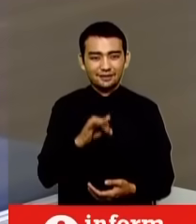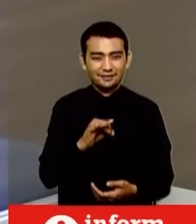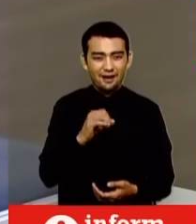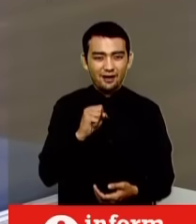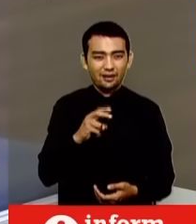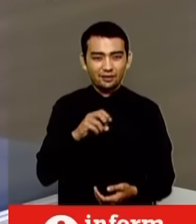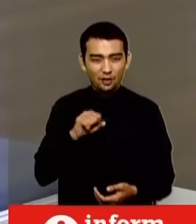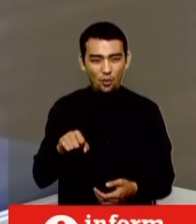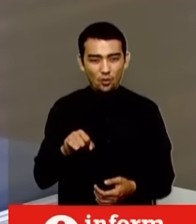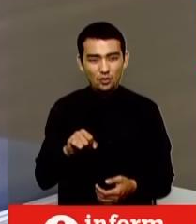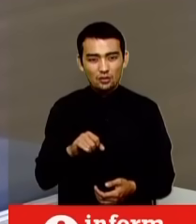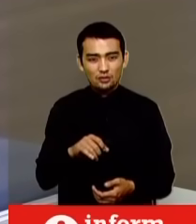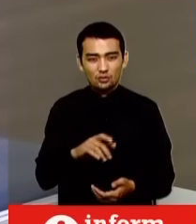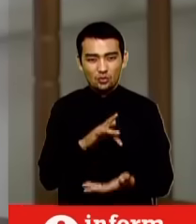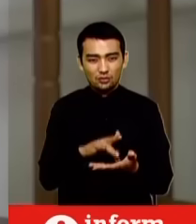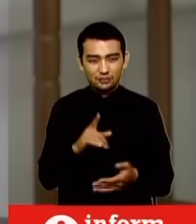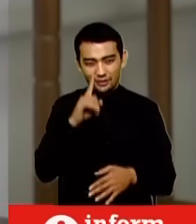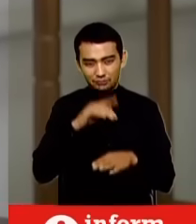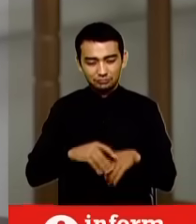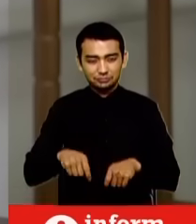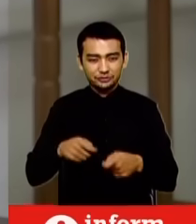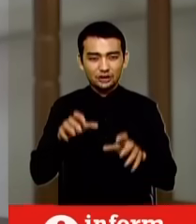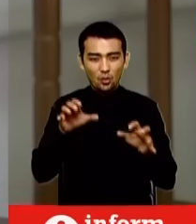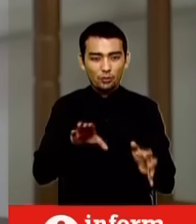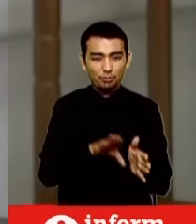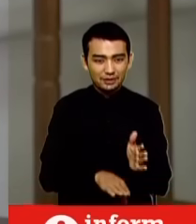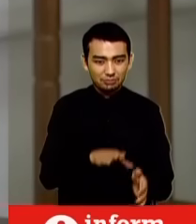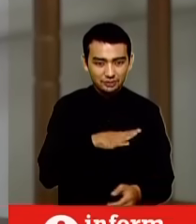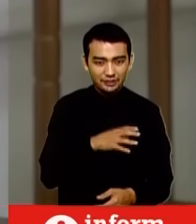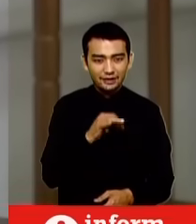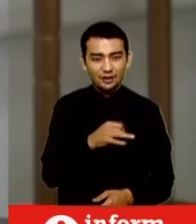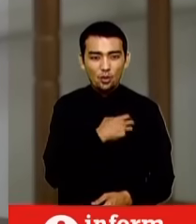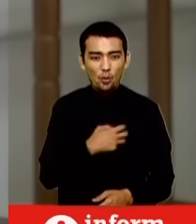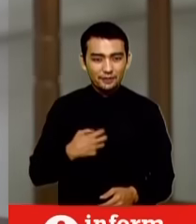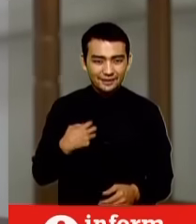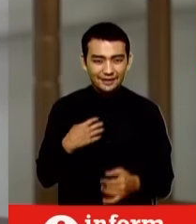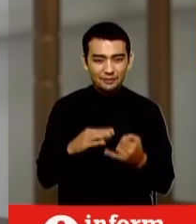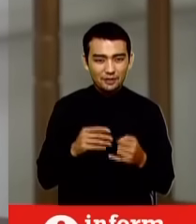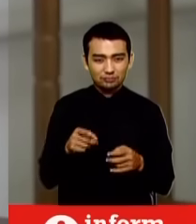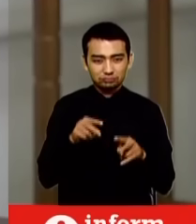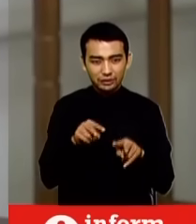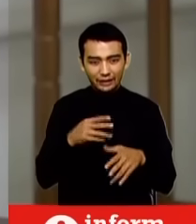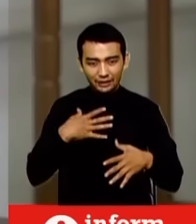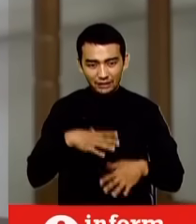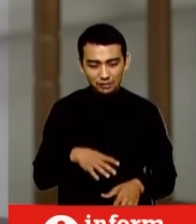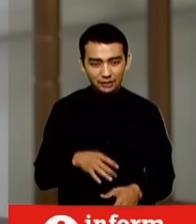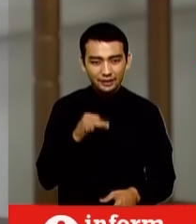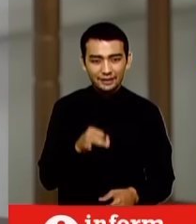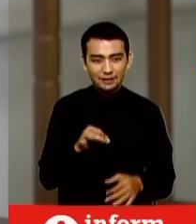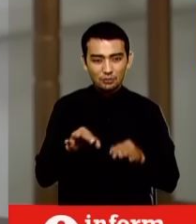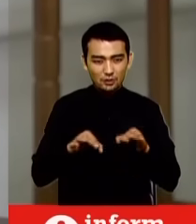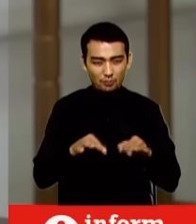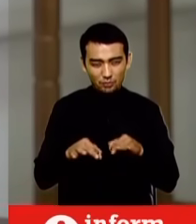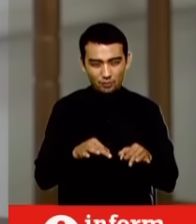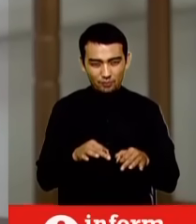учаскесі заңсыз берілген анықталды. Жер комиссиясы отырыс болмаған. Жерге онсы жобасы